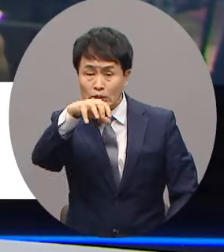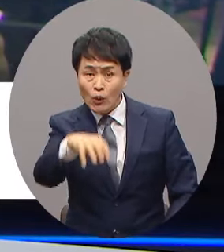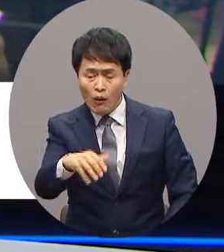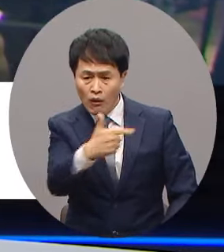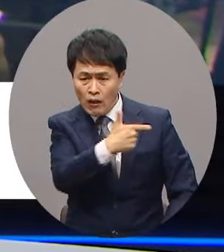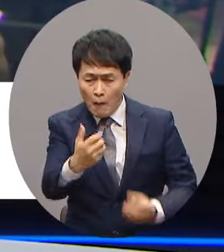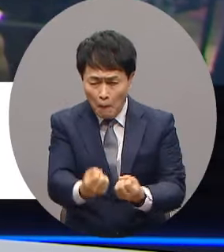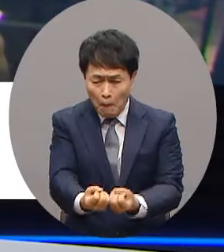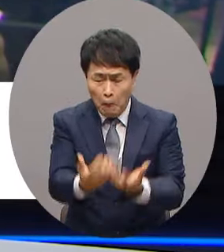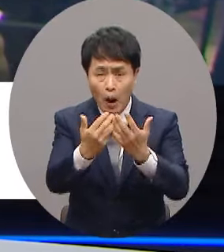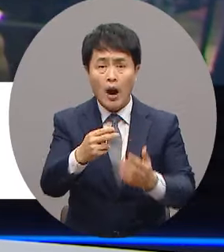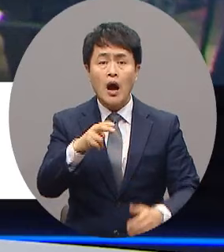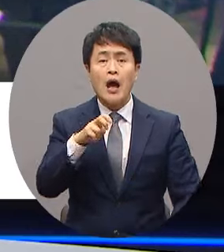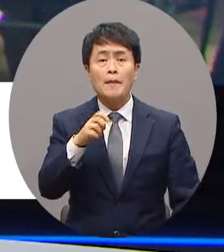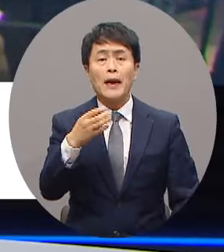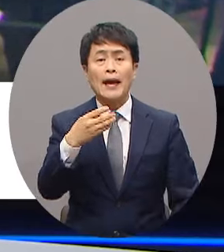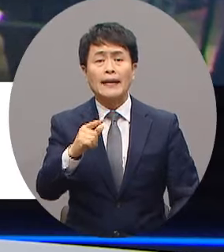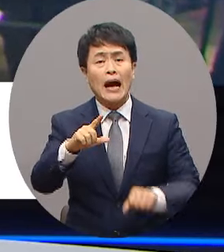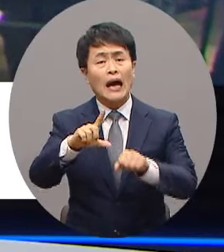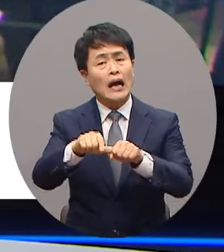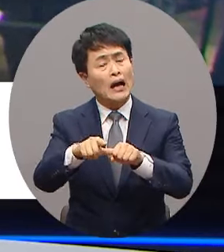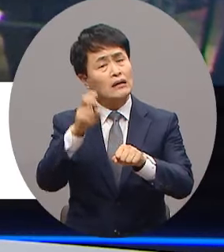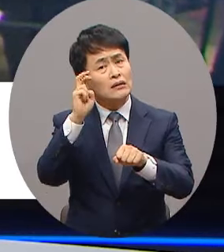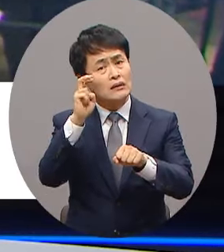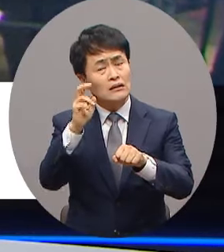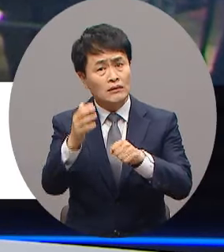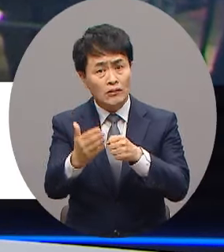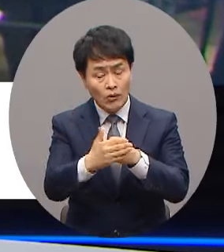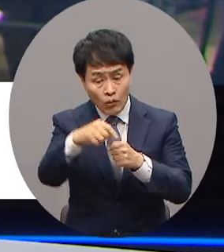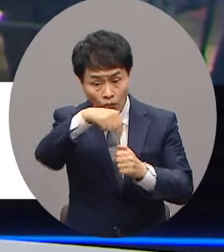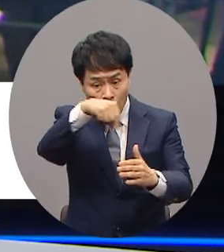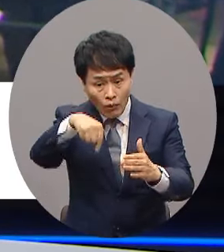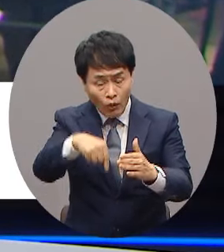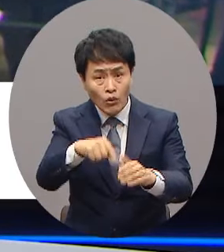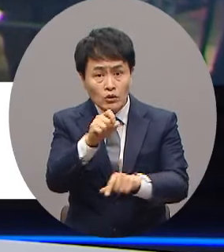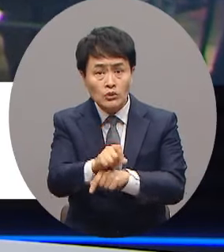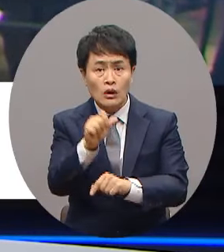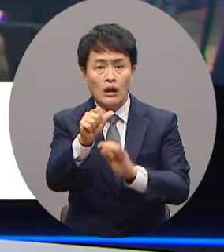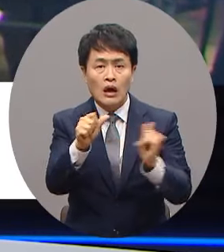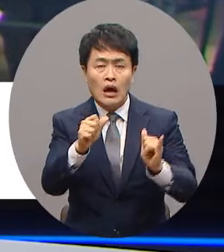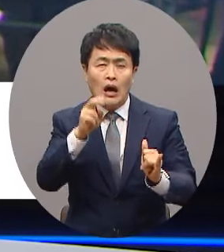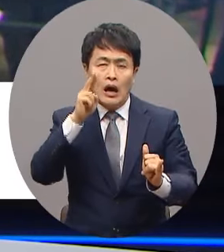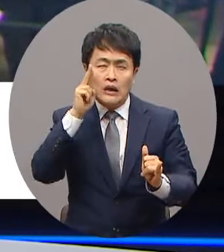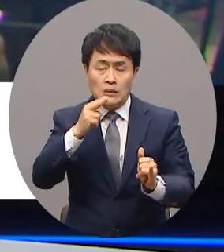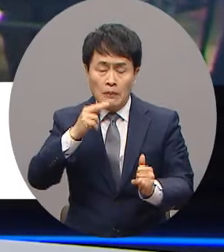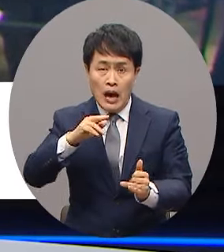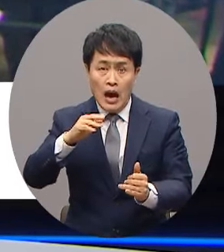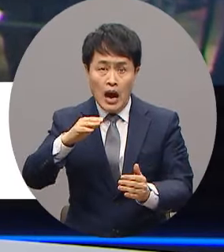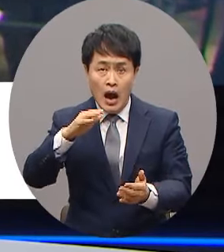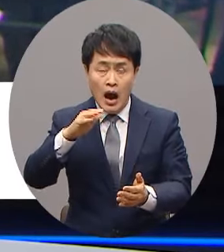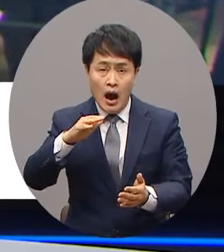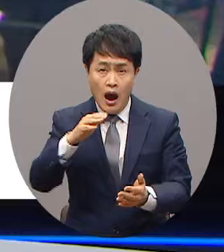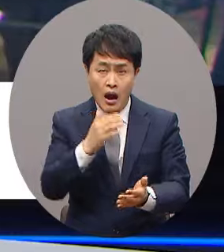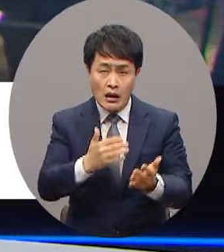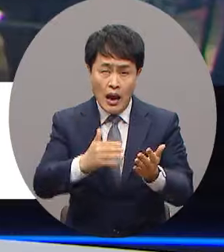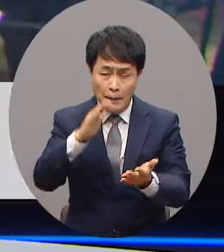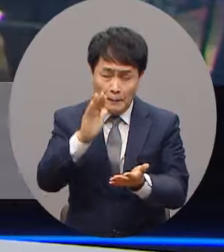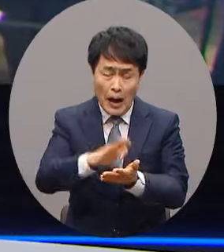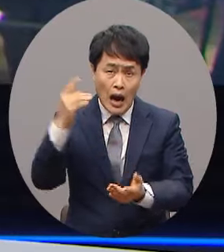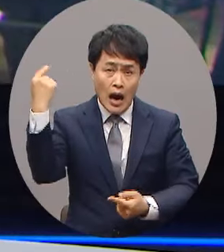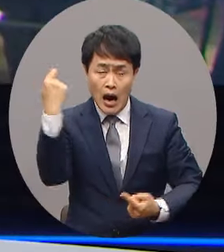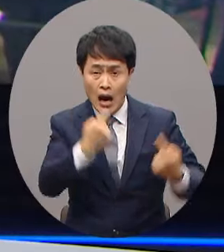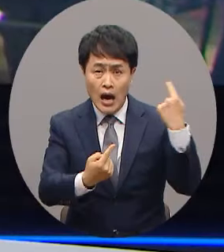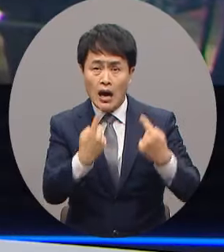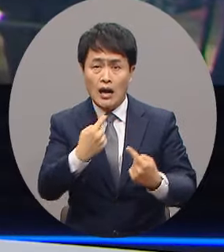발생했습니다. 메탄가스 폭발로 추정되는데요. 현장에 있던 직원 5명이 심각한 화상을 입은 것으로 파악됐습니다.